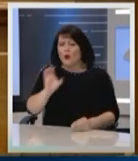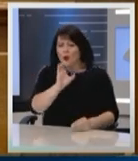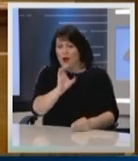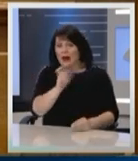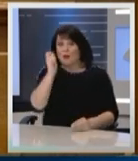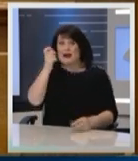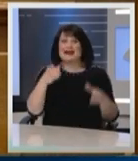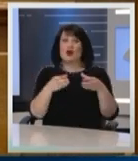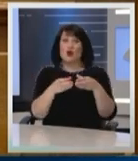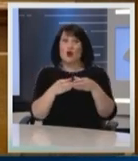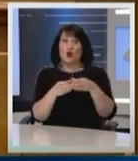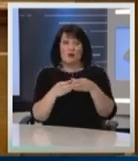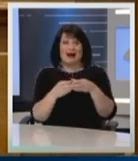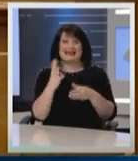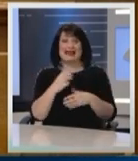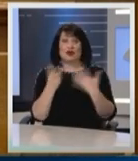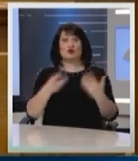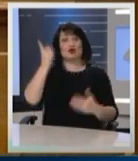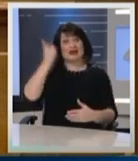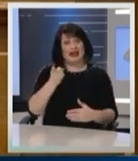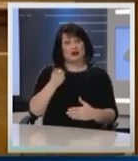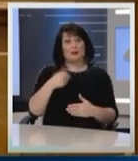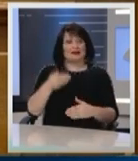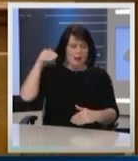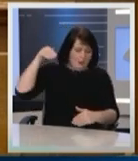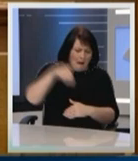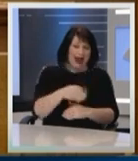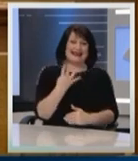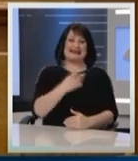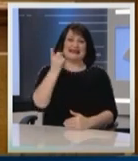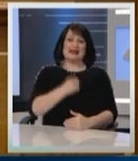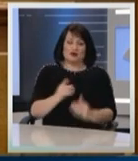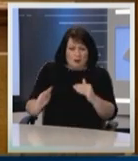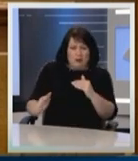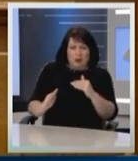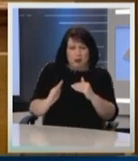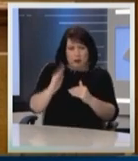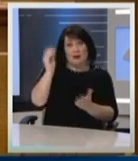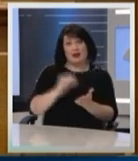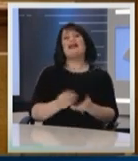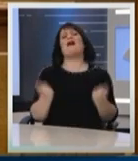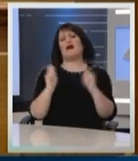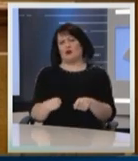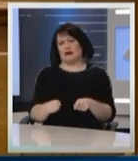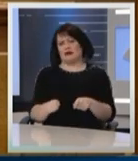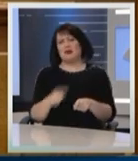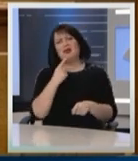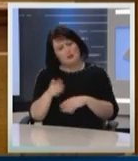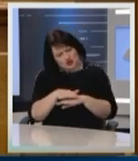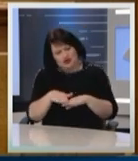κόμμα που ήταν ψηλά στο 48 και πήγε στο 4 και ξανανέβηκε, τότε να ζητήσω συγγνώμη.